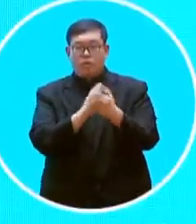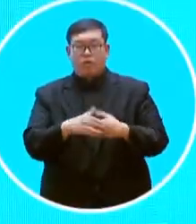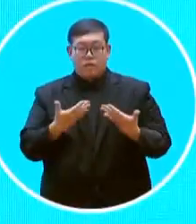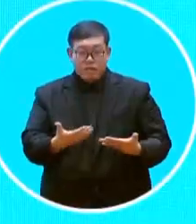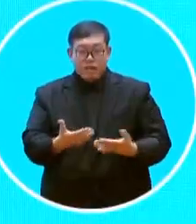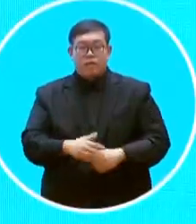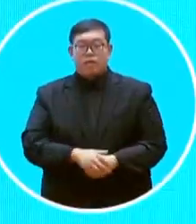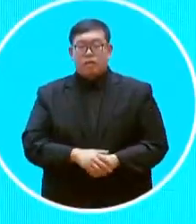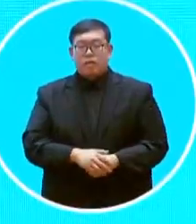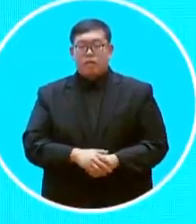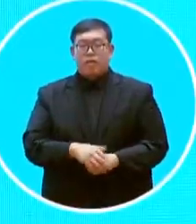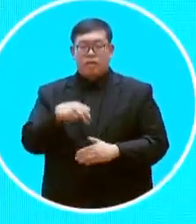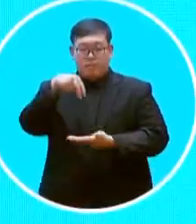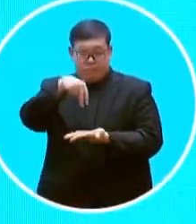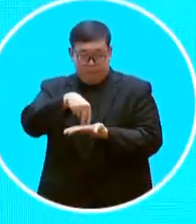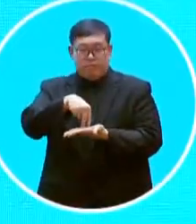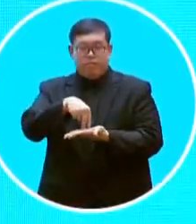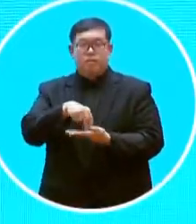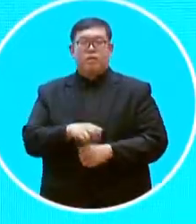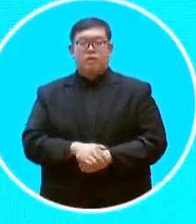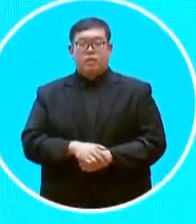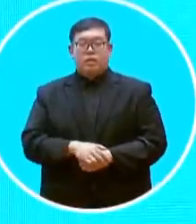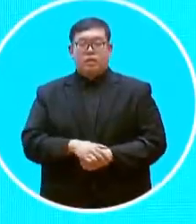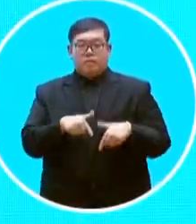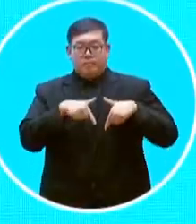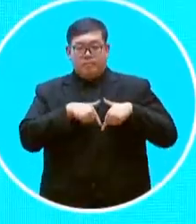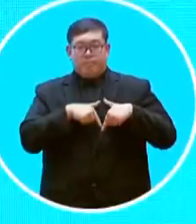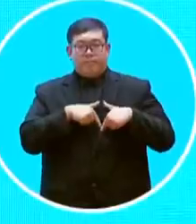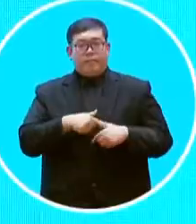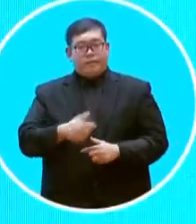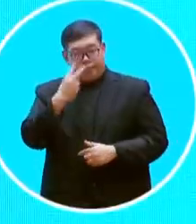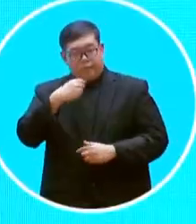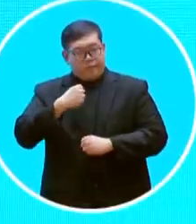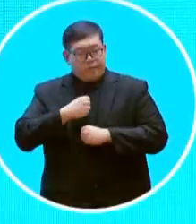今天我站在这里，心中感慨万千，